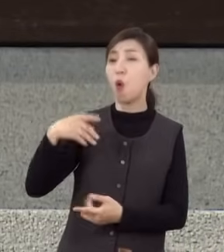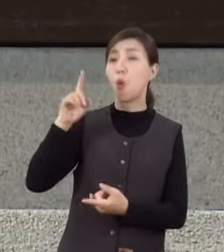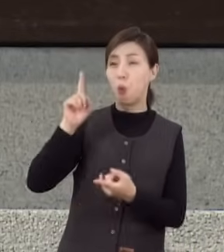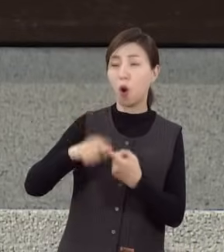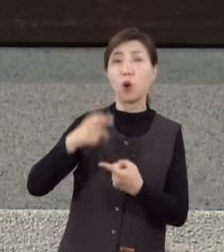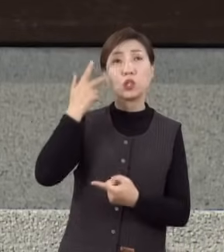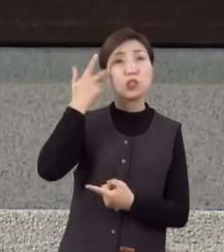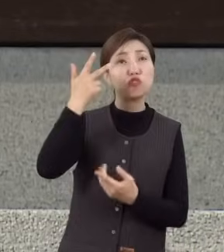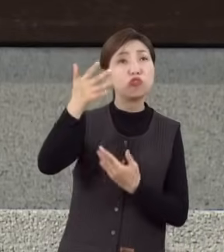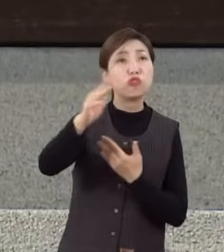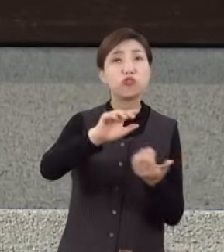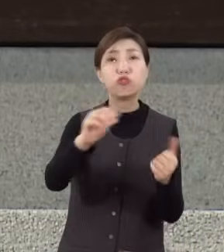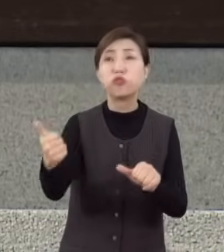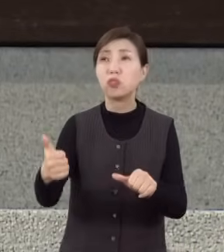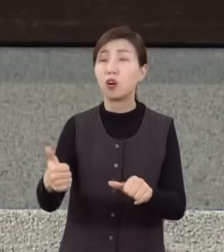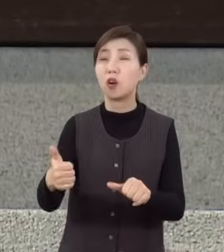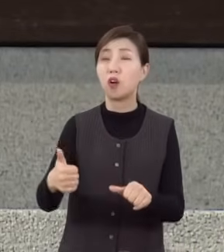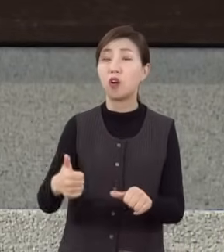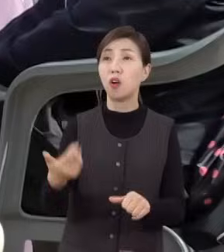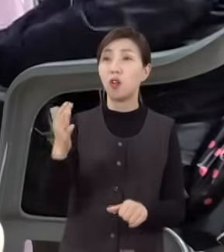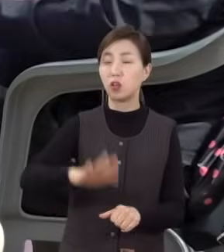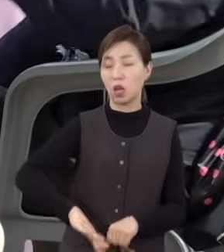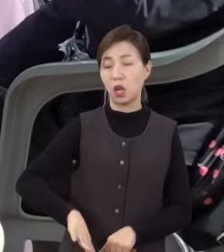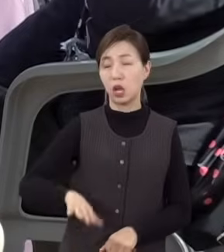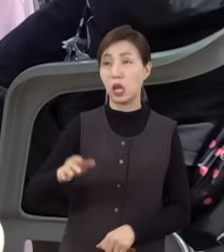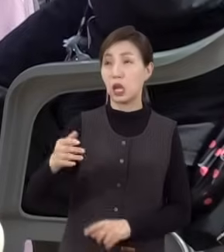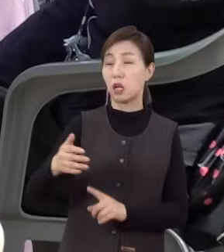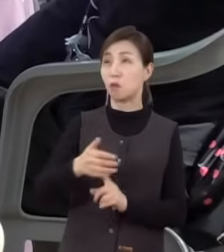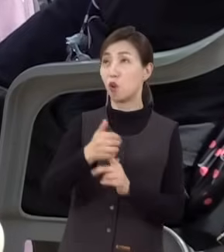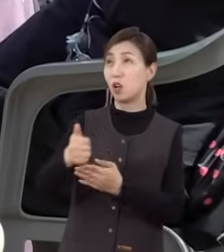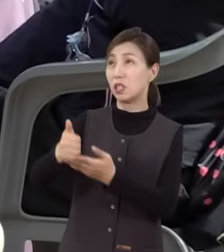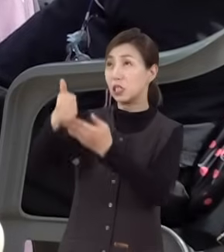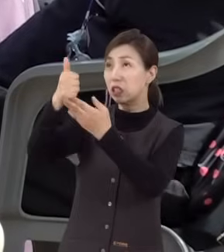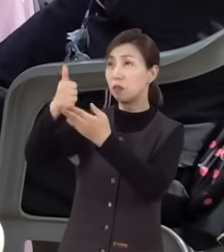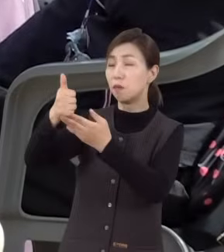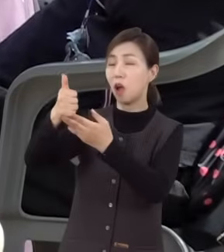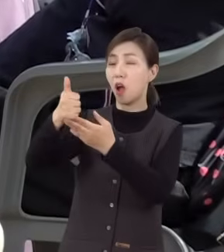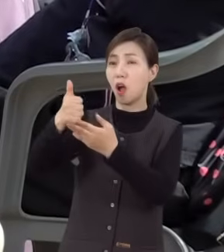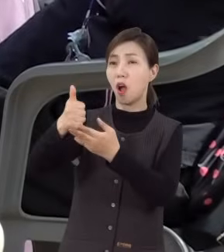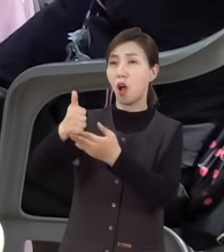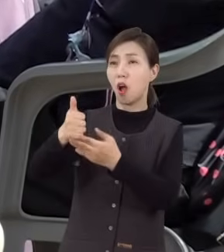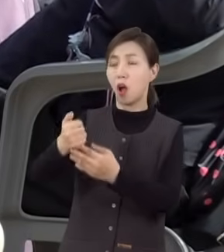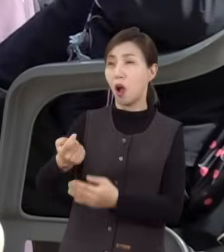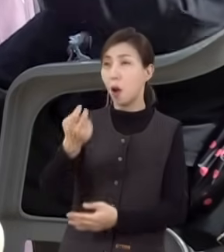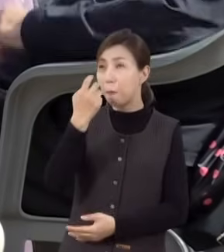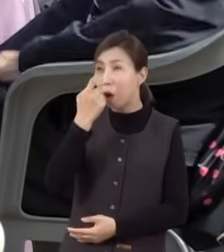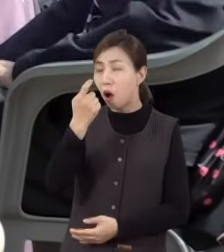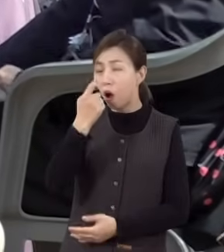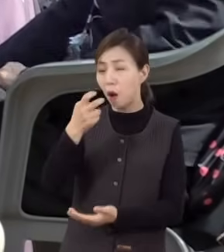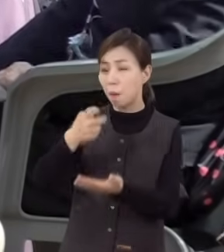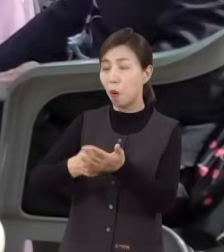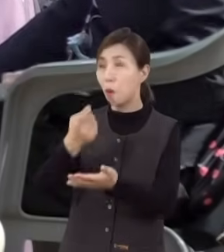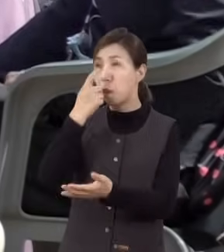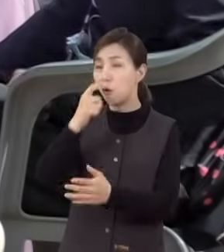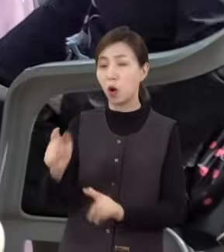스님으로서 도를 닦은 지 며칠밖에 되지 않습니다. 하루밖에 되지 않습니다.